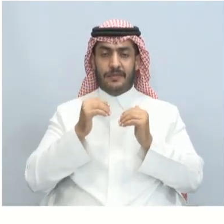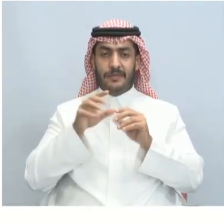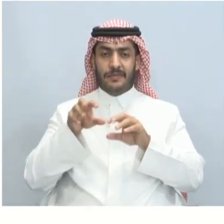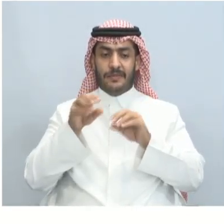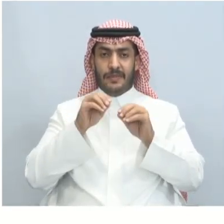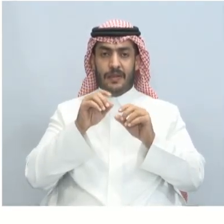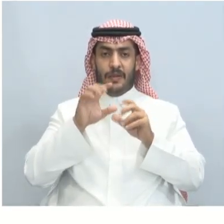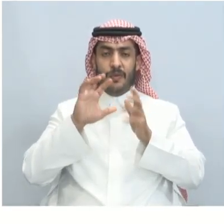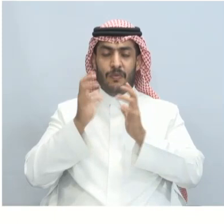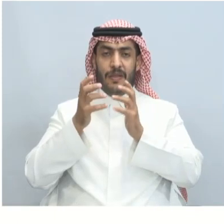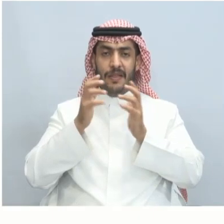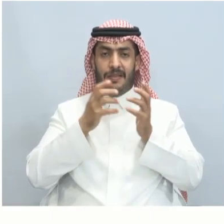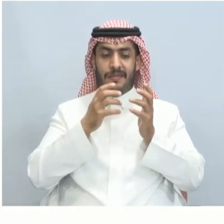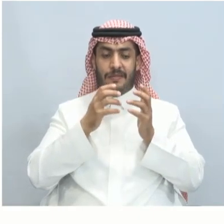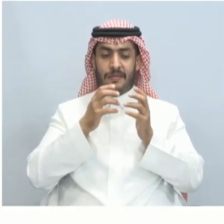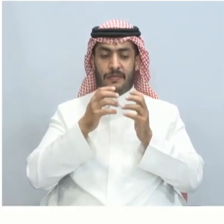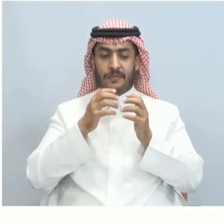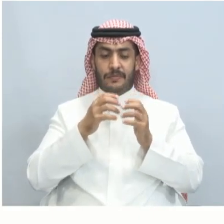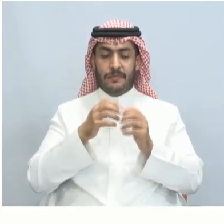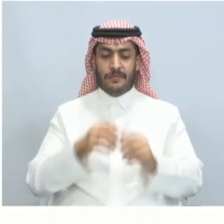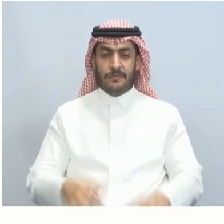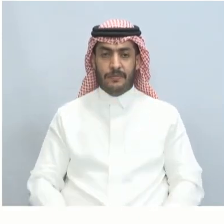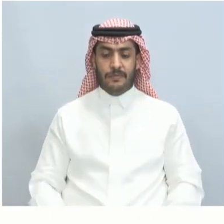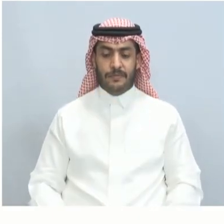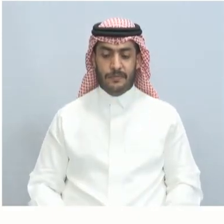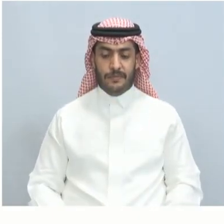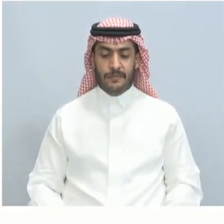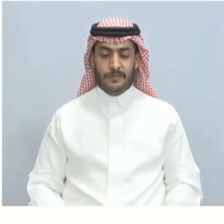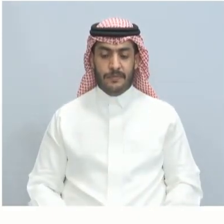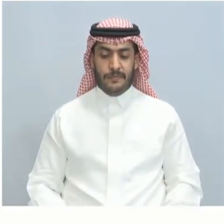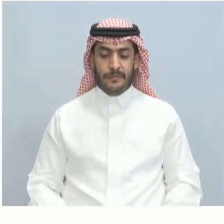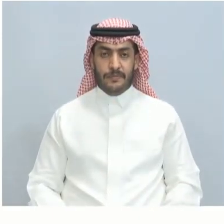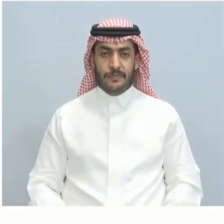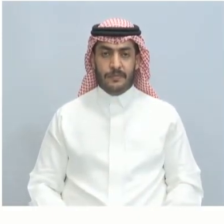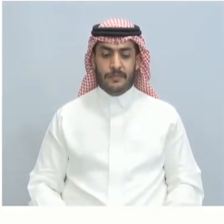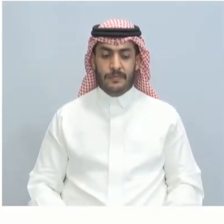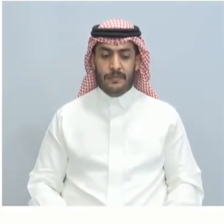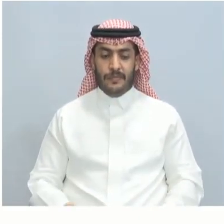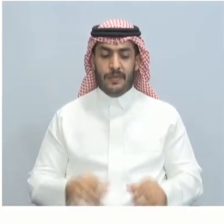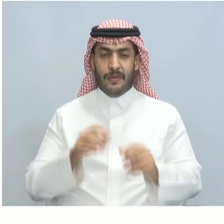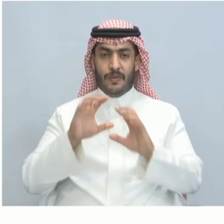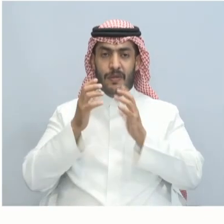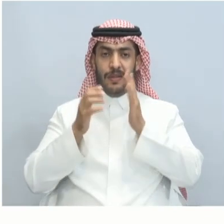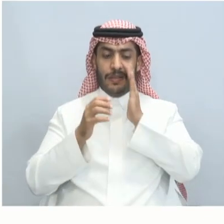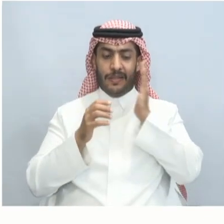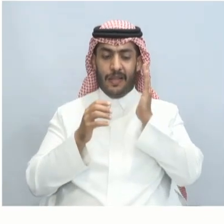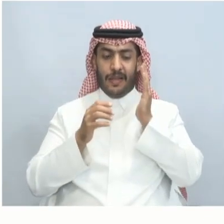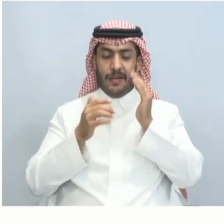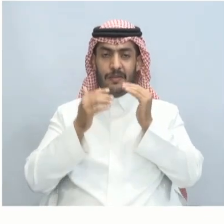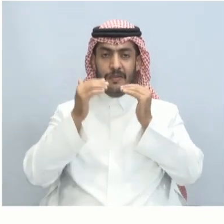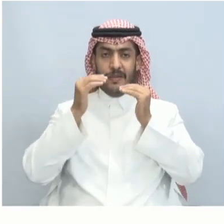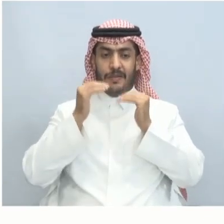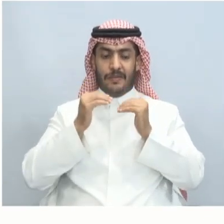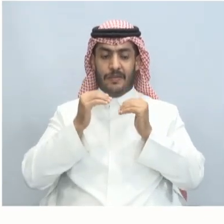انتقل وحده الى اليسار لاحظوا هنا انتقل وحده الى اليسار ووحده الى